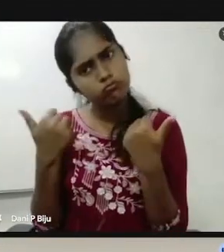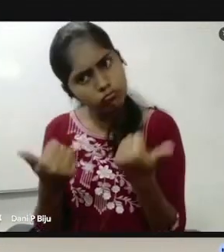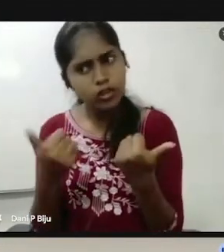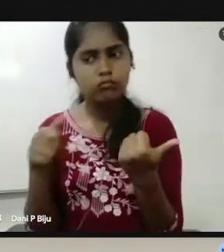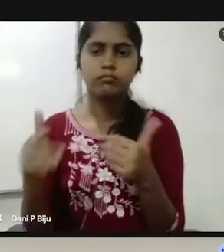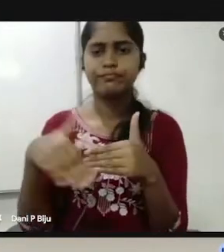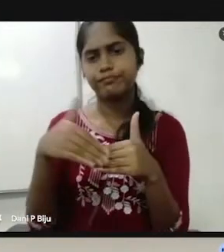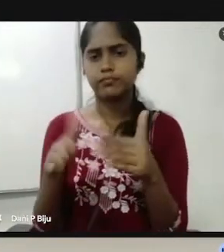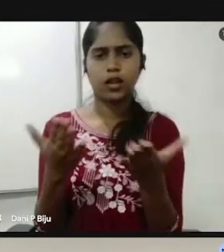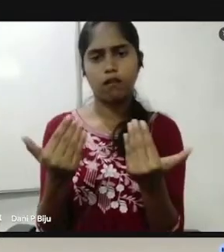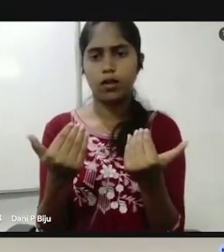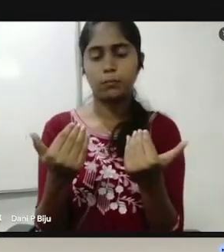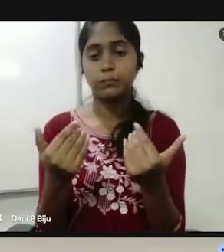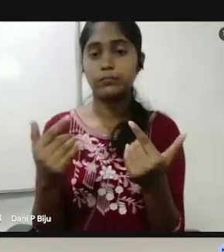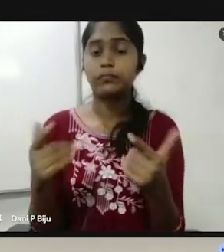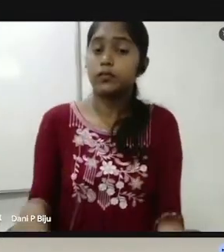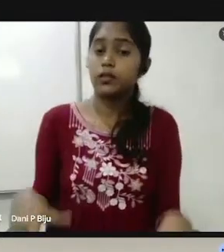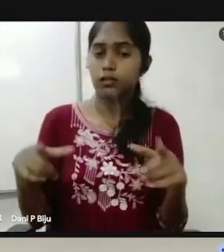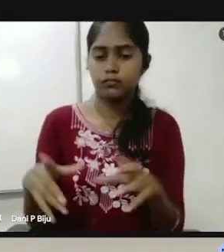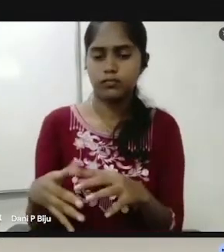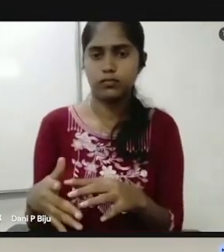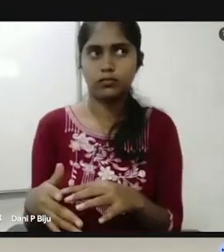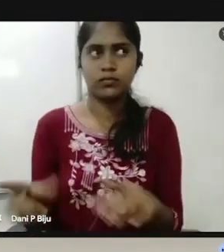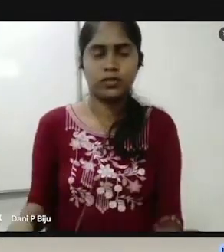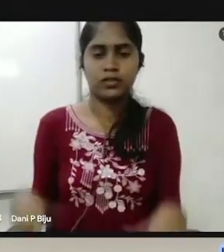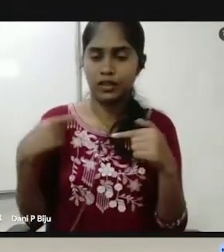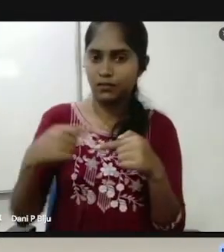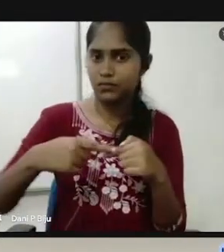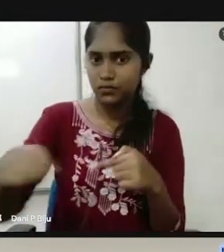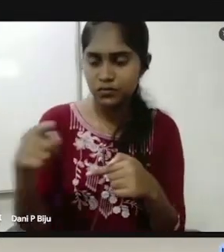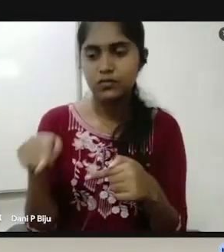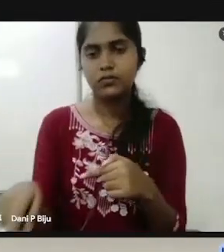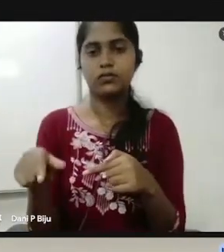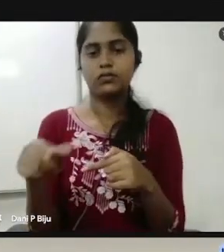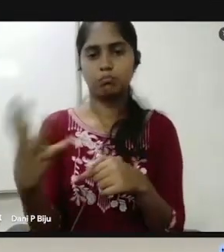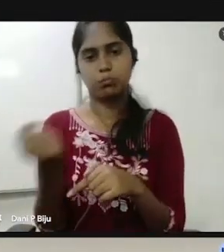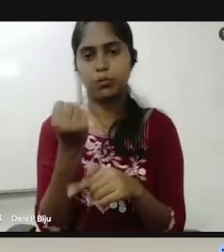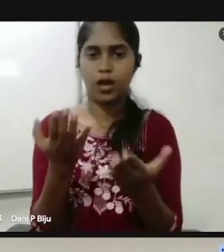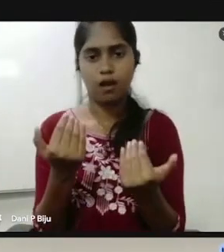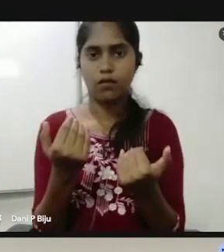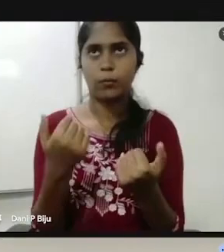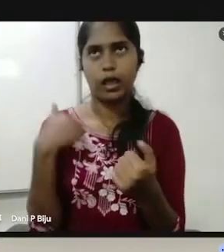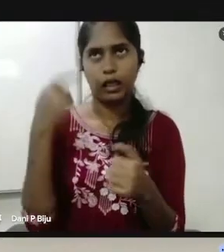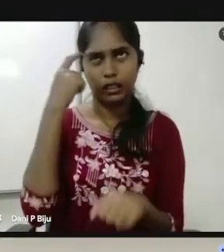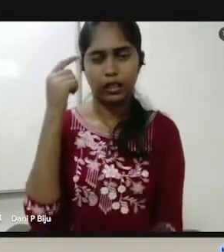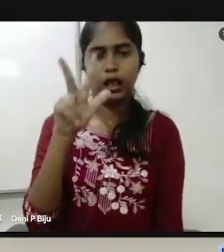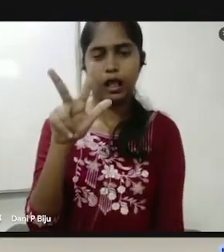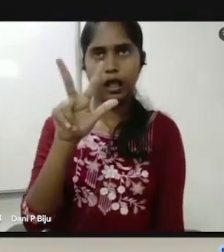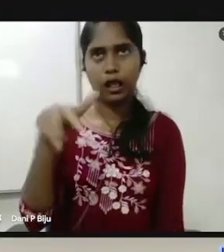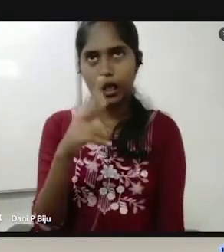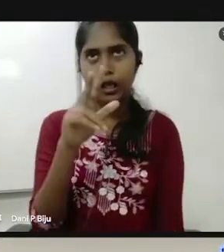ഒരാളാണെന്നുണ്ടെങ്കിൽ വേണമെങ്കിൽ ആ ആപ്പ് ലൈഫ് ടൈം അവർക്ക് പർച്ചേസ് ചെയ്യാം. അതെനിക്ക് തോന്നുന്നു ഒരു 8000 രൂപയുടെ അറൗണ്ട് ആണെന്നാണ് എന്റെ അറിവ്.